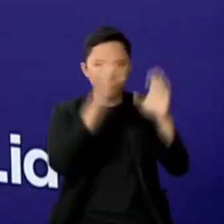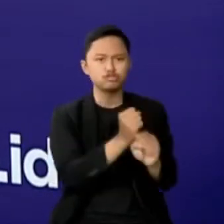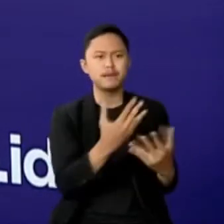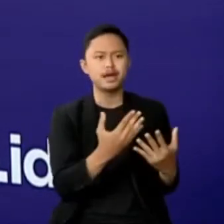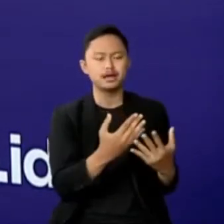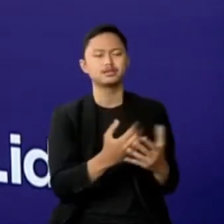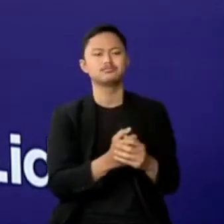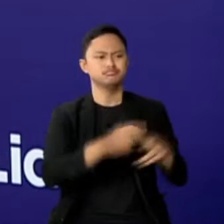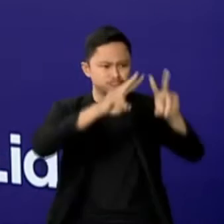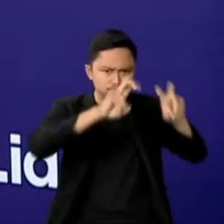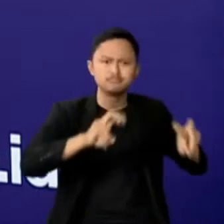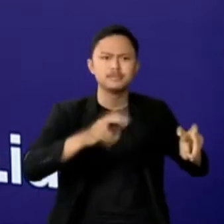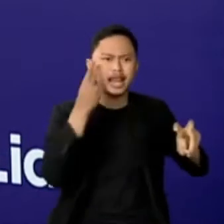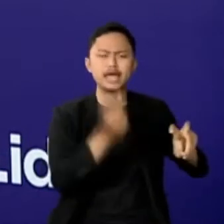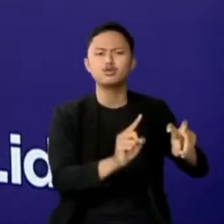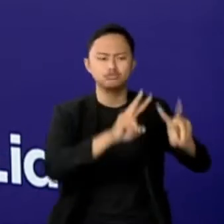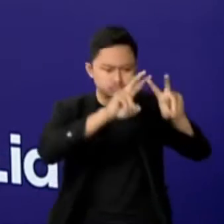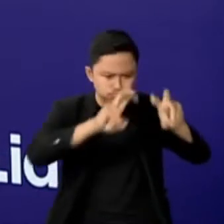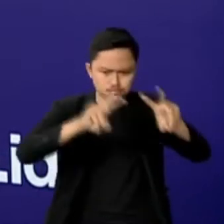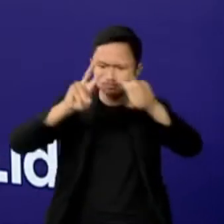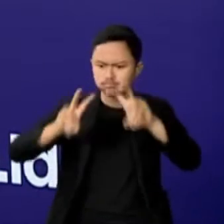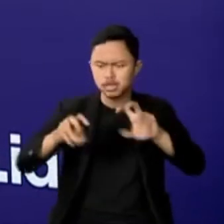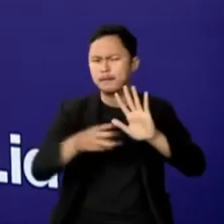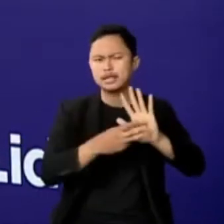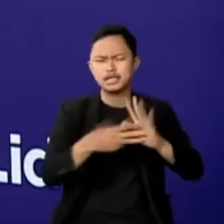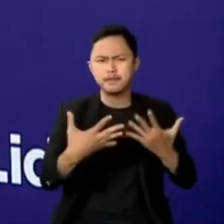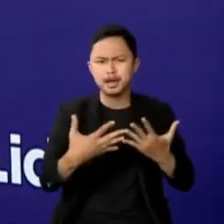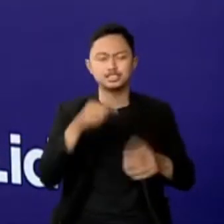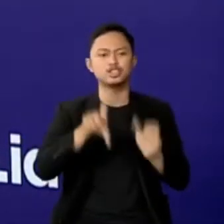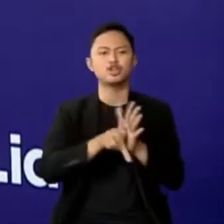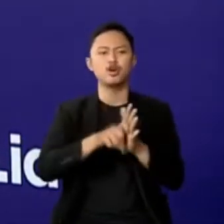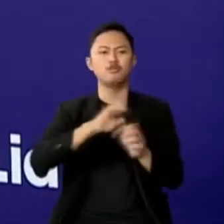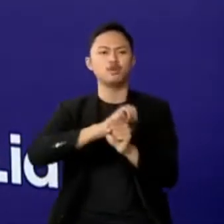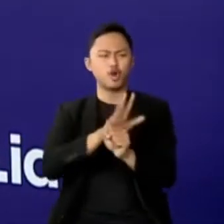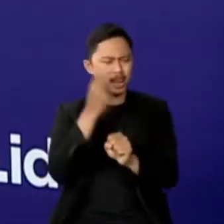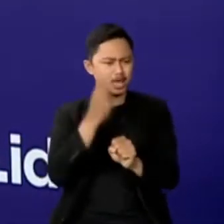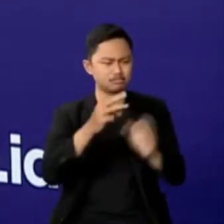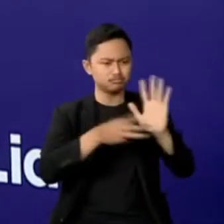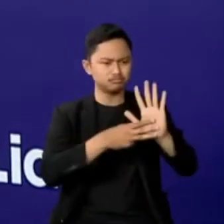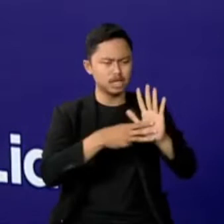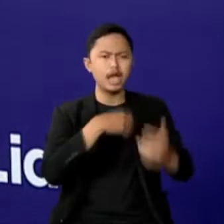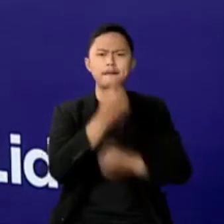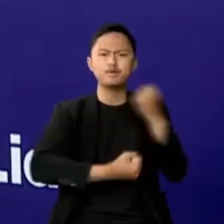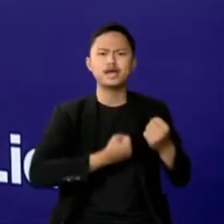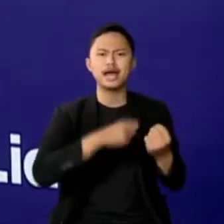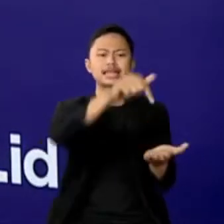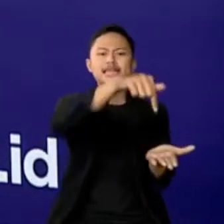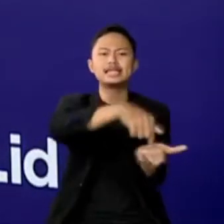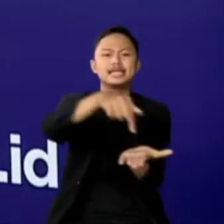kita harus cepat mengidentifikasi masalah mengidentifikasi masalah covert ini diantaranya yang paling penting menemukan